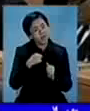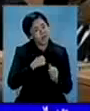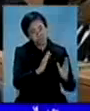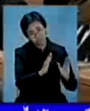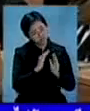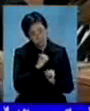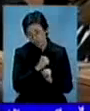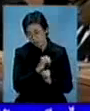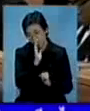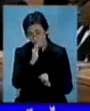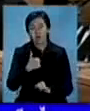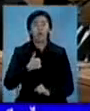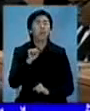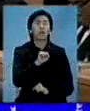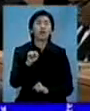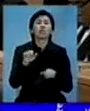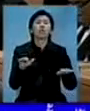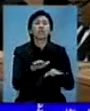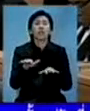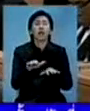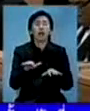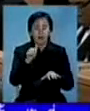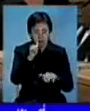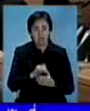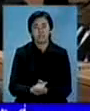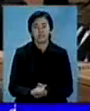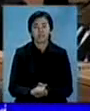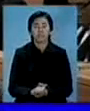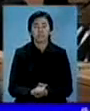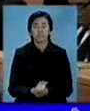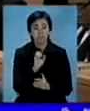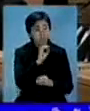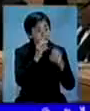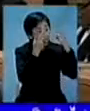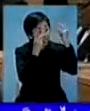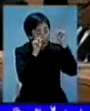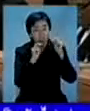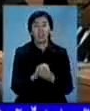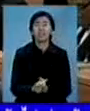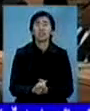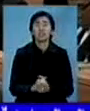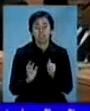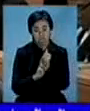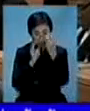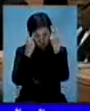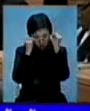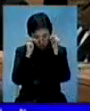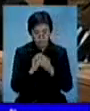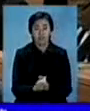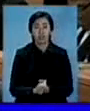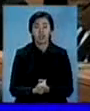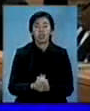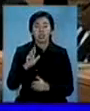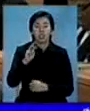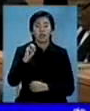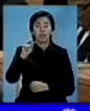มก็ขอทำหน้าที่เป็นส.ส.ธรรมดาอย่างนี้แหละแล้วก็บอกนะครับท่านนายกครับท่านรองนายกครับท่านรัฐมนตรีสำนัก